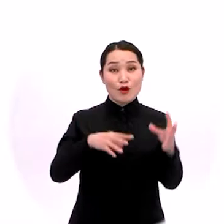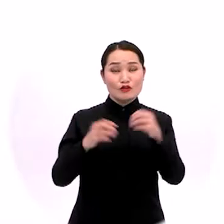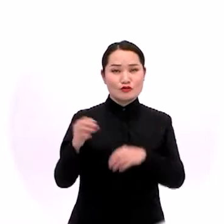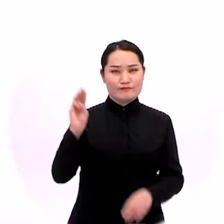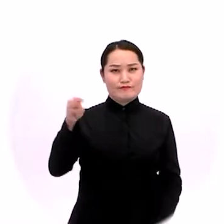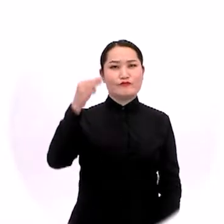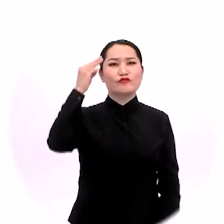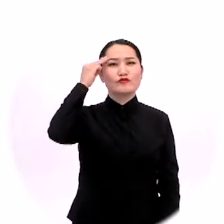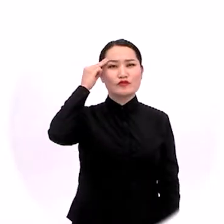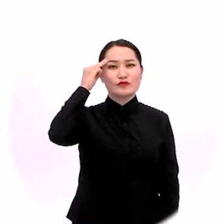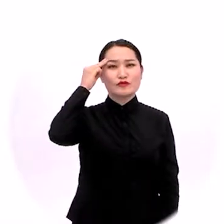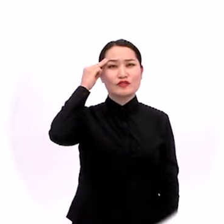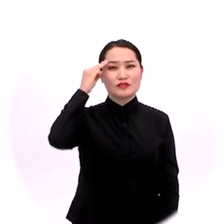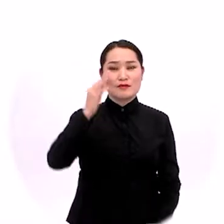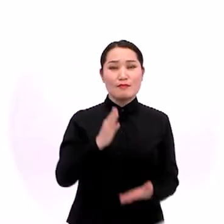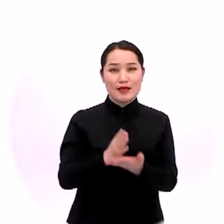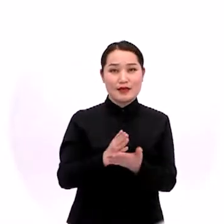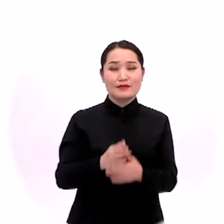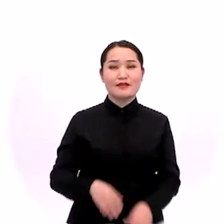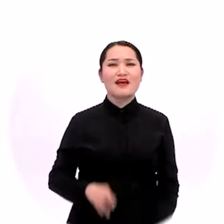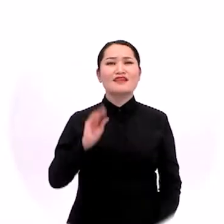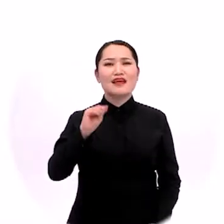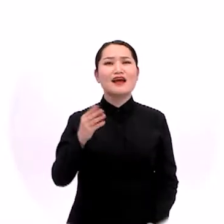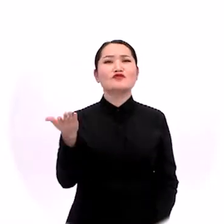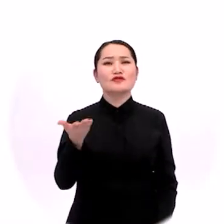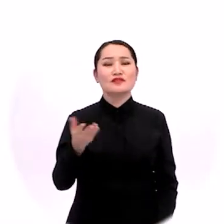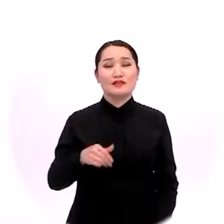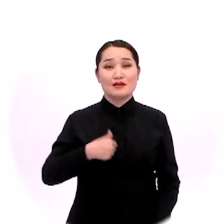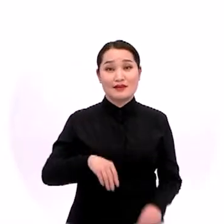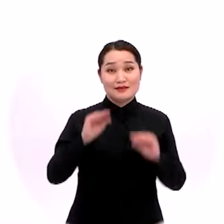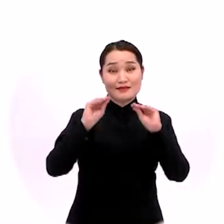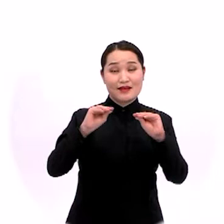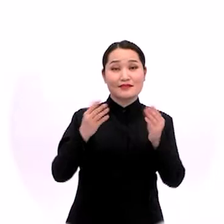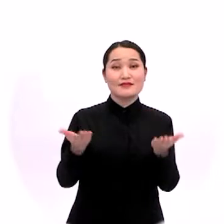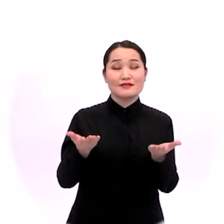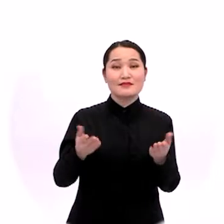бодисуудыг уруулд оруулж байна. Тэд яаж сурсан болоо? Хэн зааж өгсөн бол?